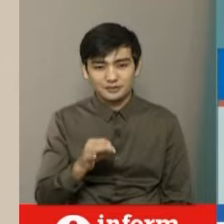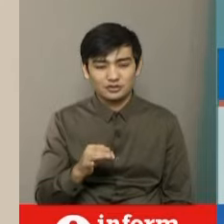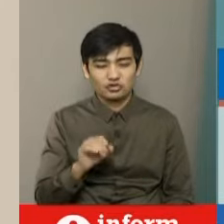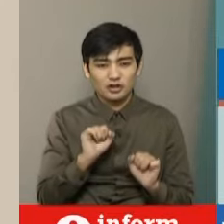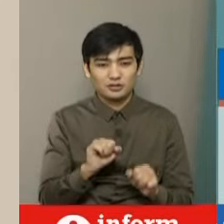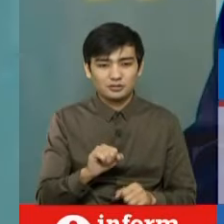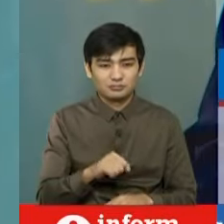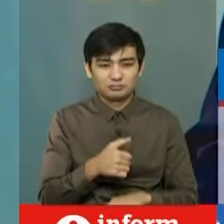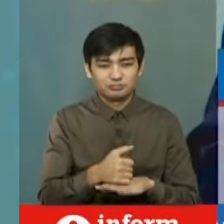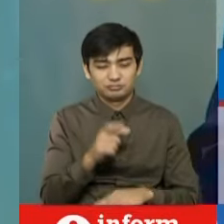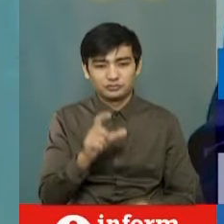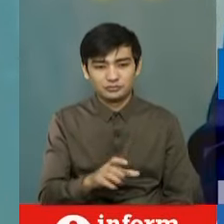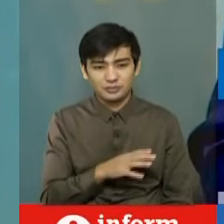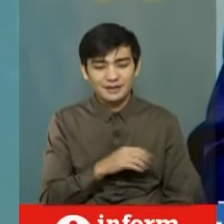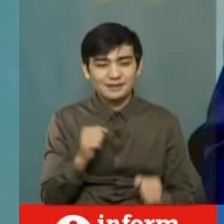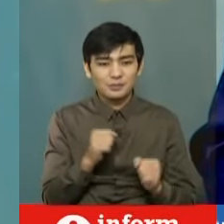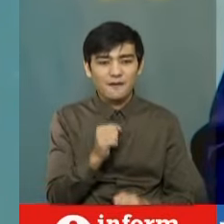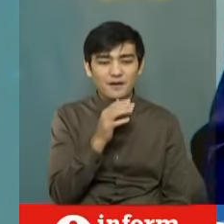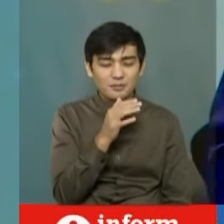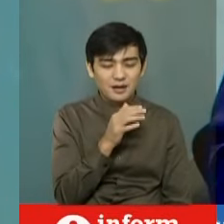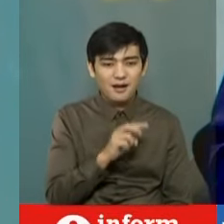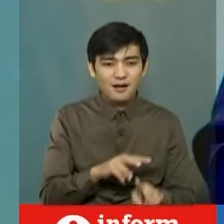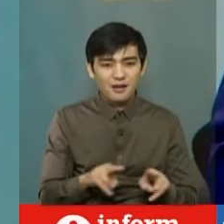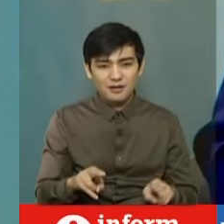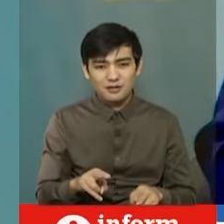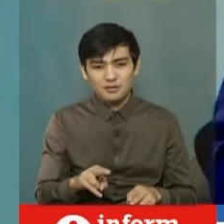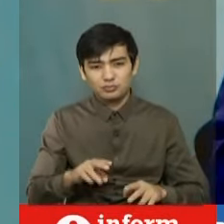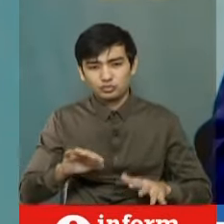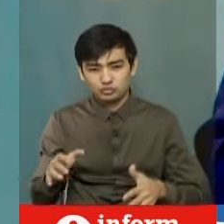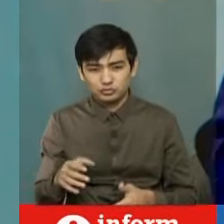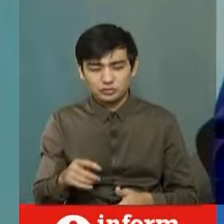қорғайтын батыр болсын. Қыс кезінде осындай